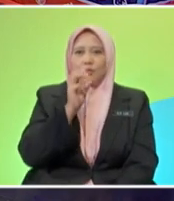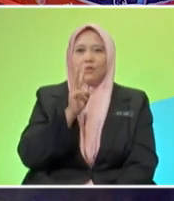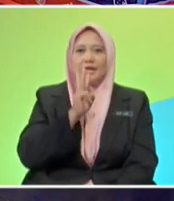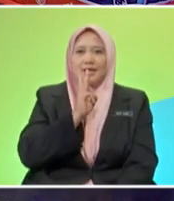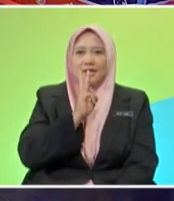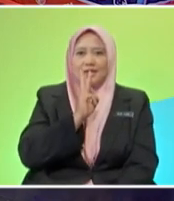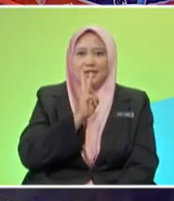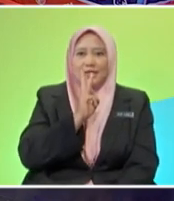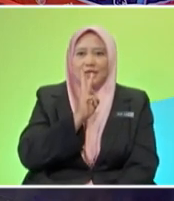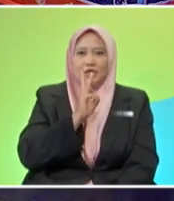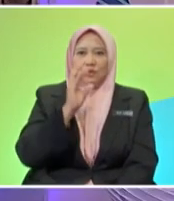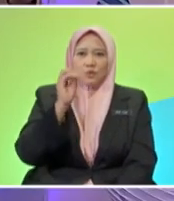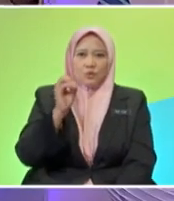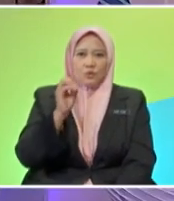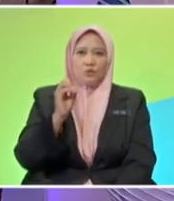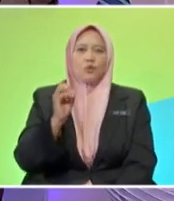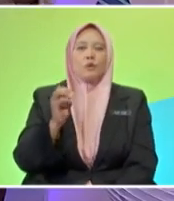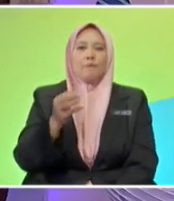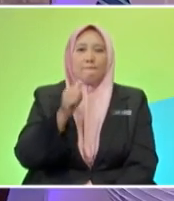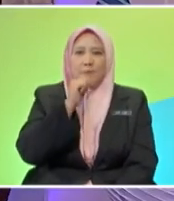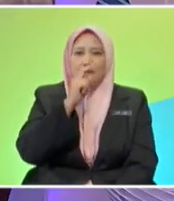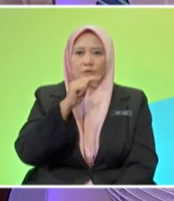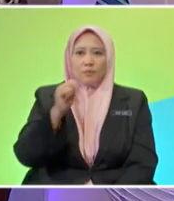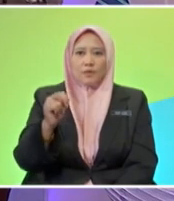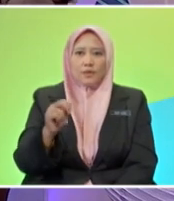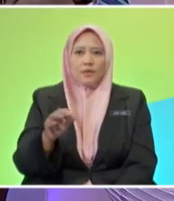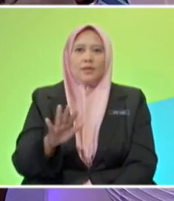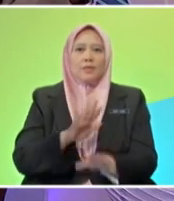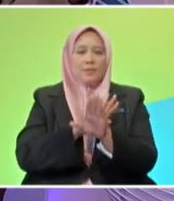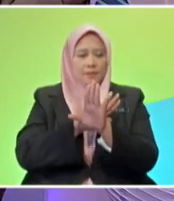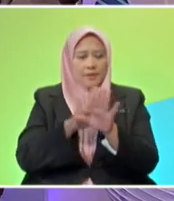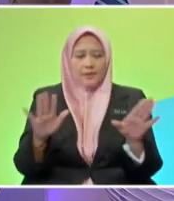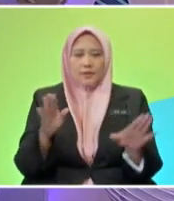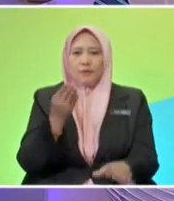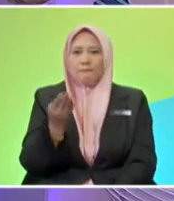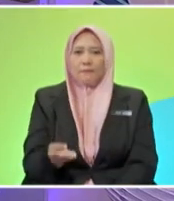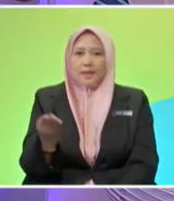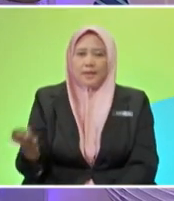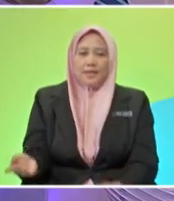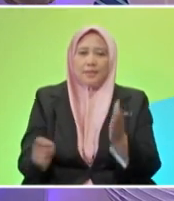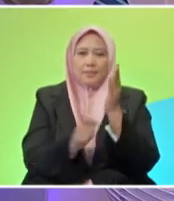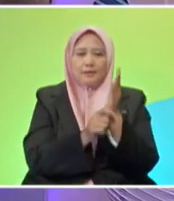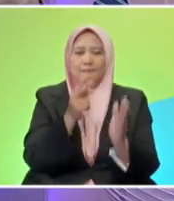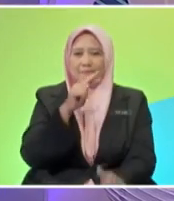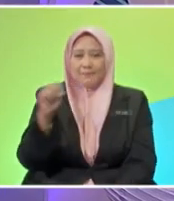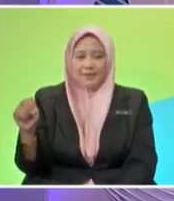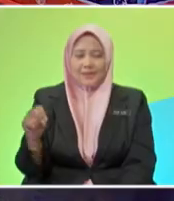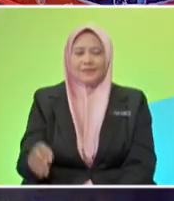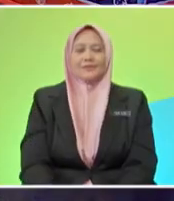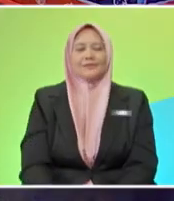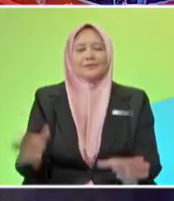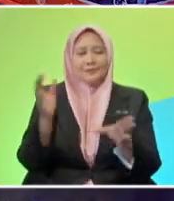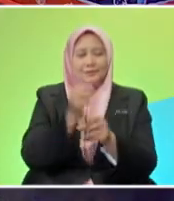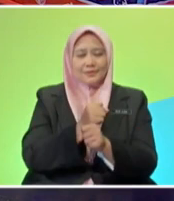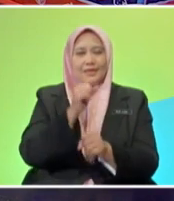tanpa tanpa bahan tambahan merupakan idea utama untuk peringkat 5. Jadi kita berikan